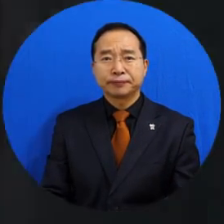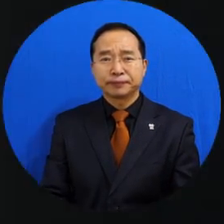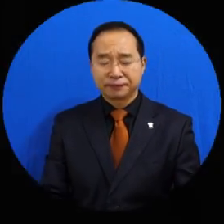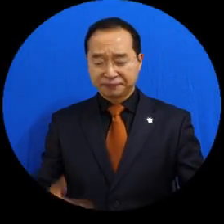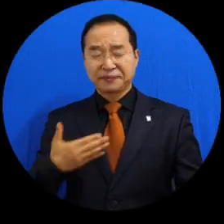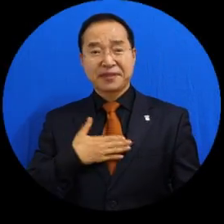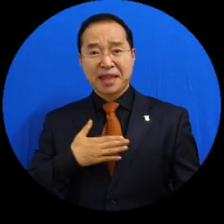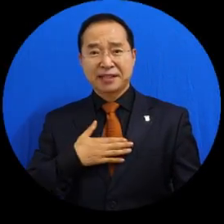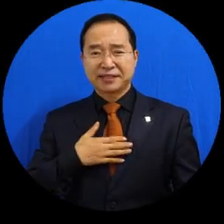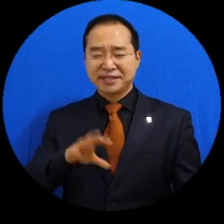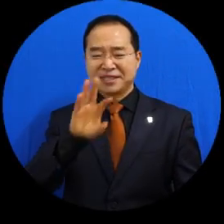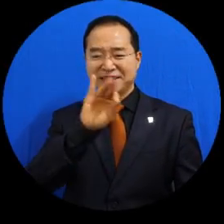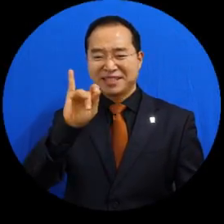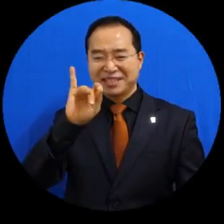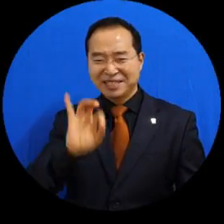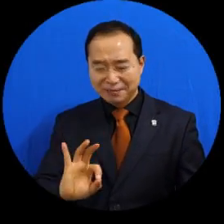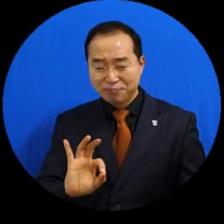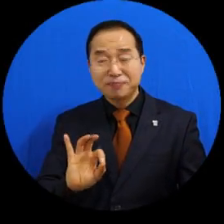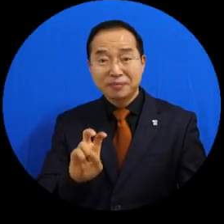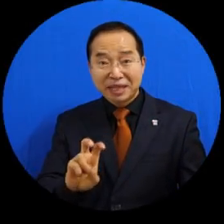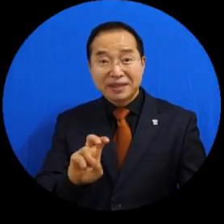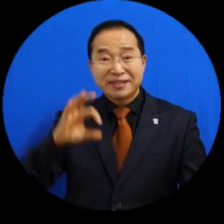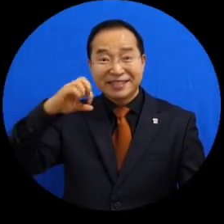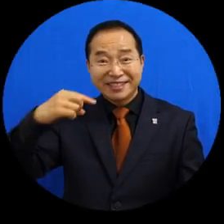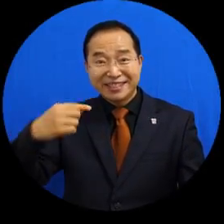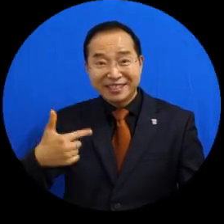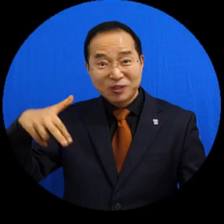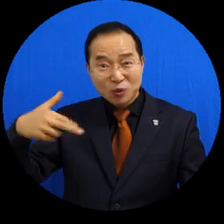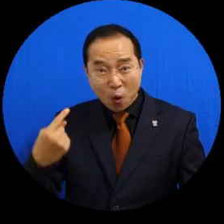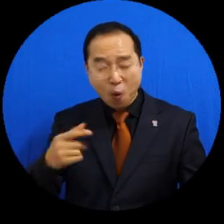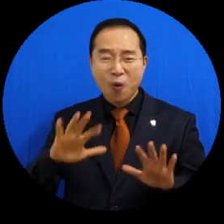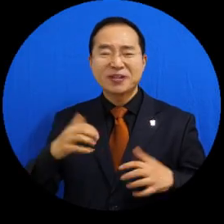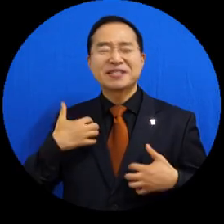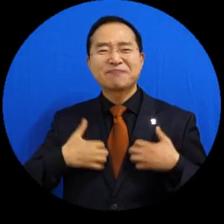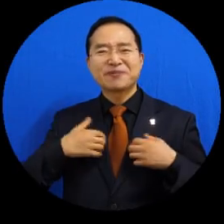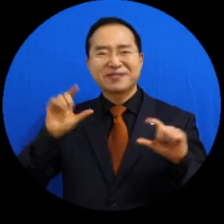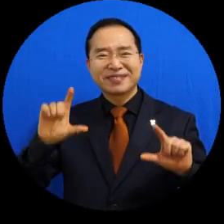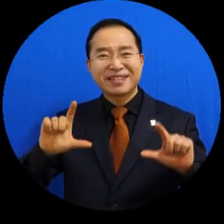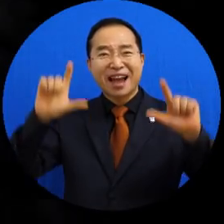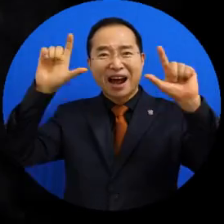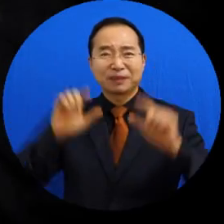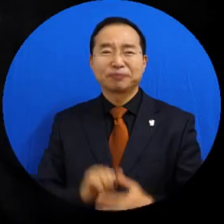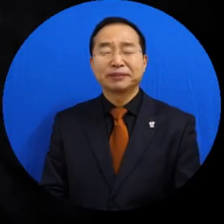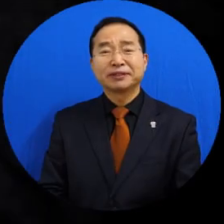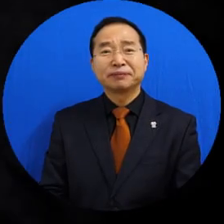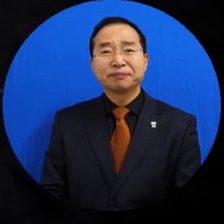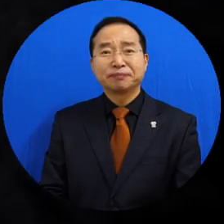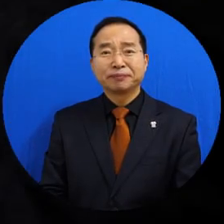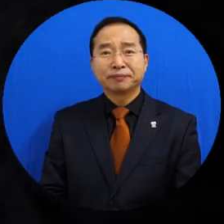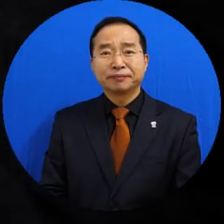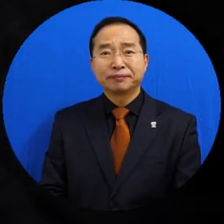나는 김은조입니다. 오늘 기쁜 날입니다.